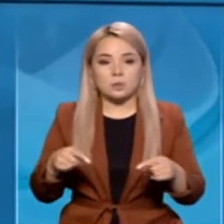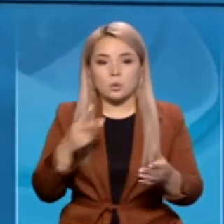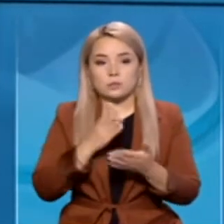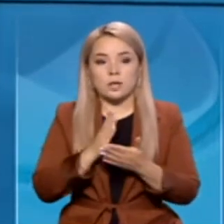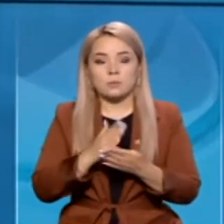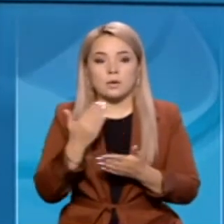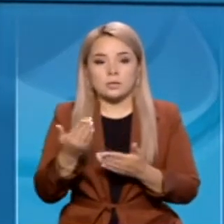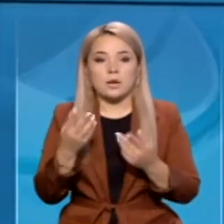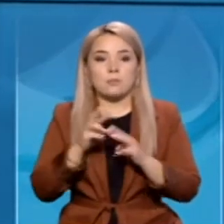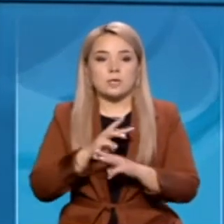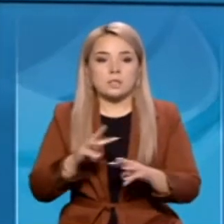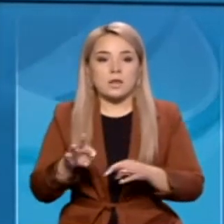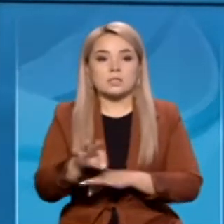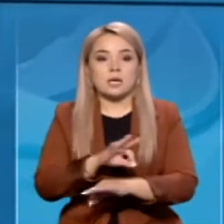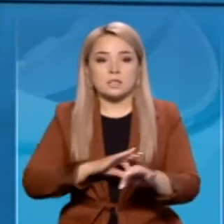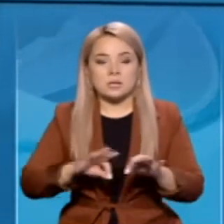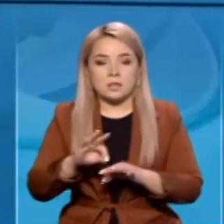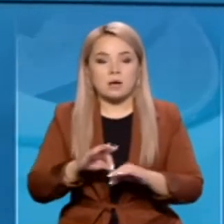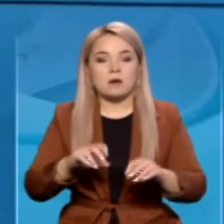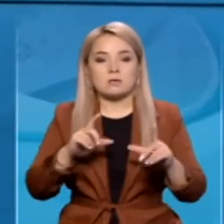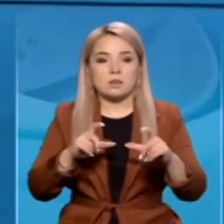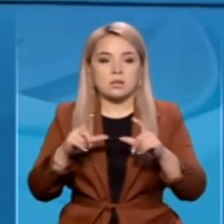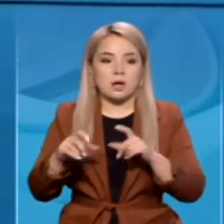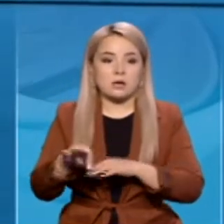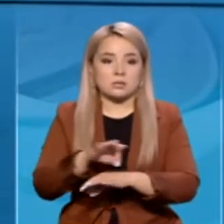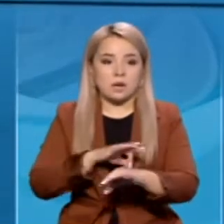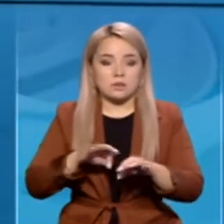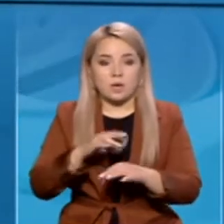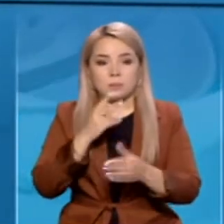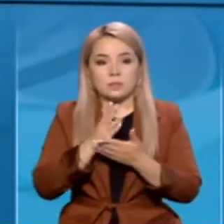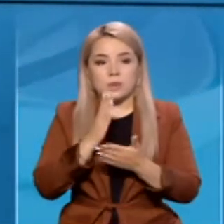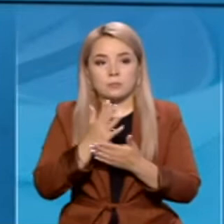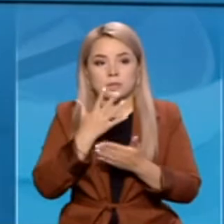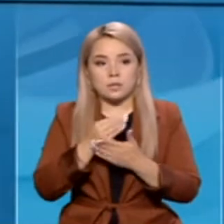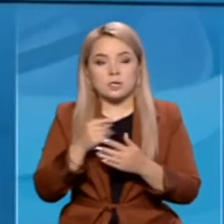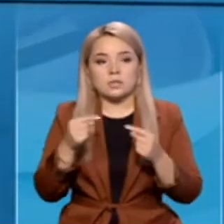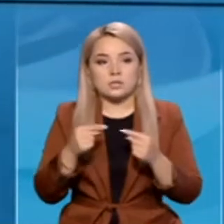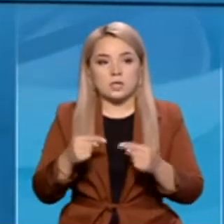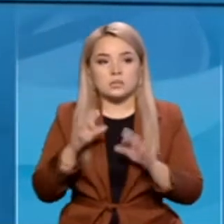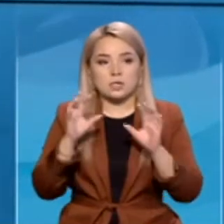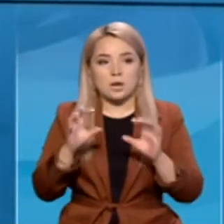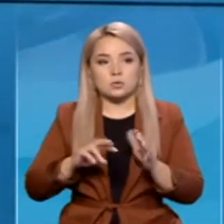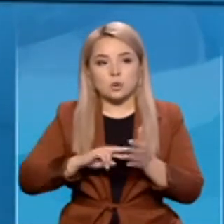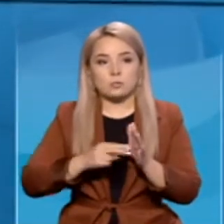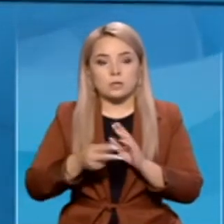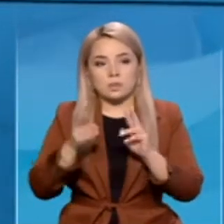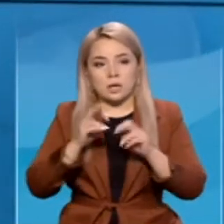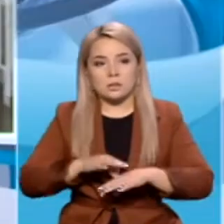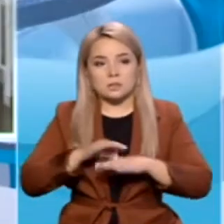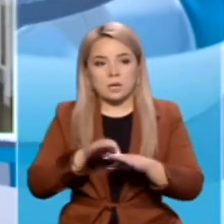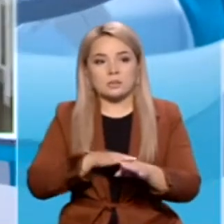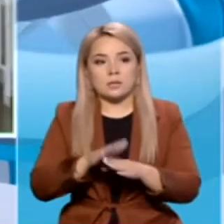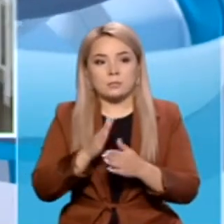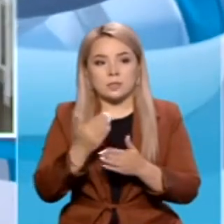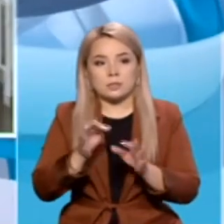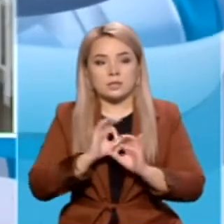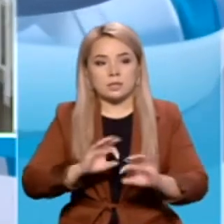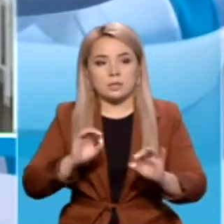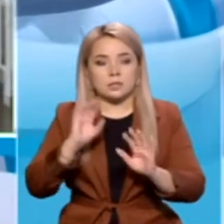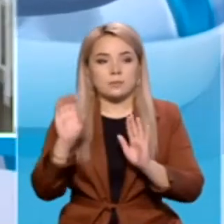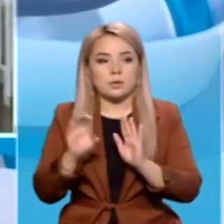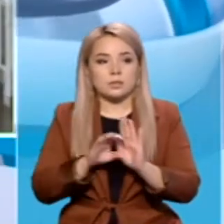кетеді. Мәжілісте геодезия және картографияның қазіргі жағдайы талқыланып, тиісті заң жобасы қаралды. Толығырақ әріптесім Берік